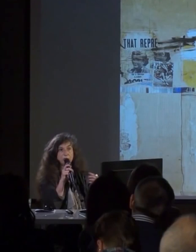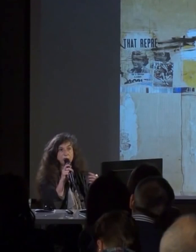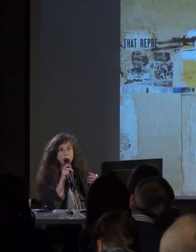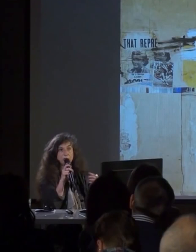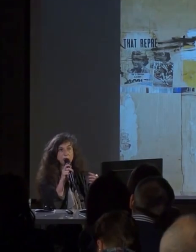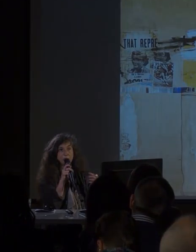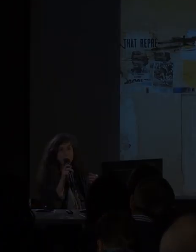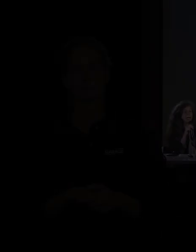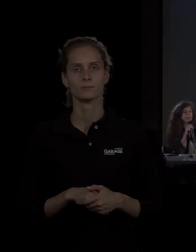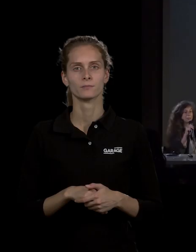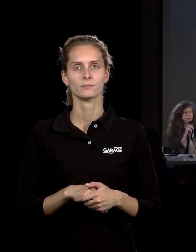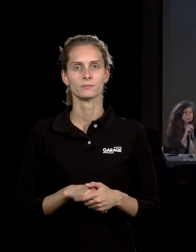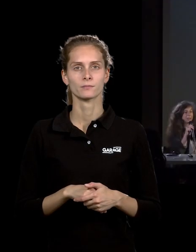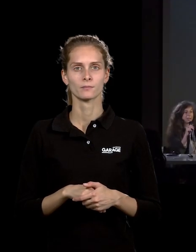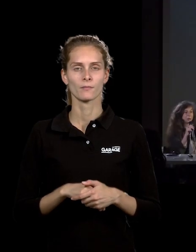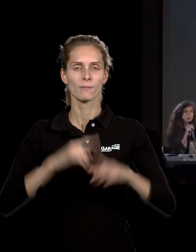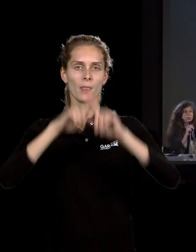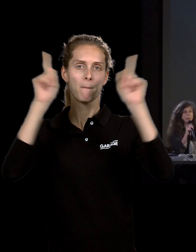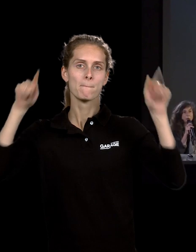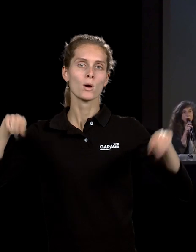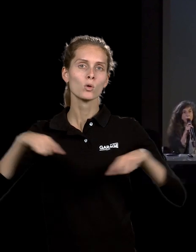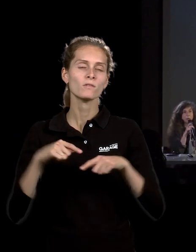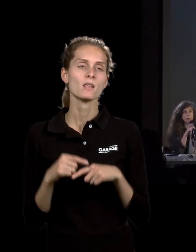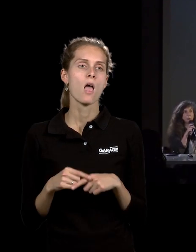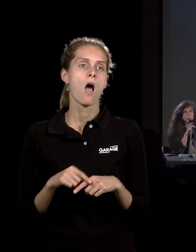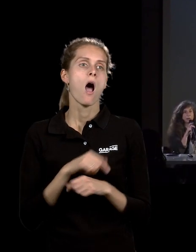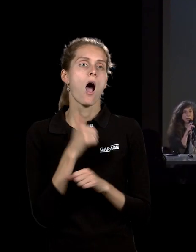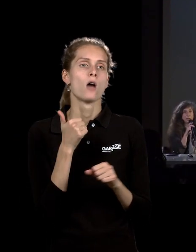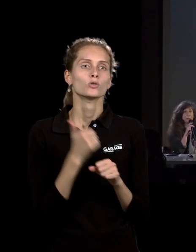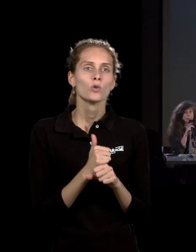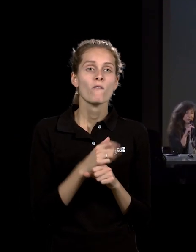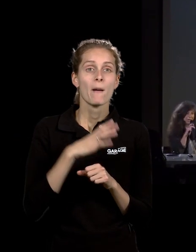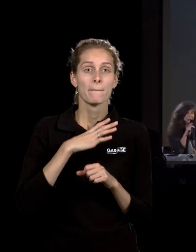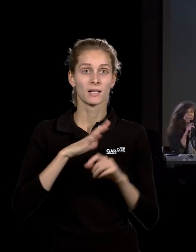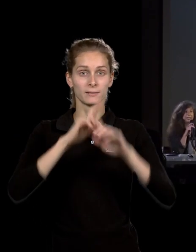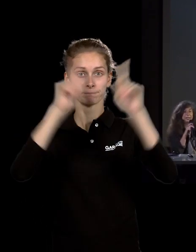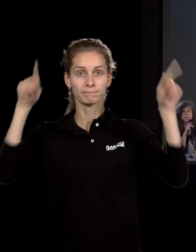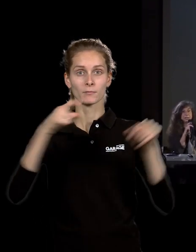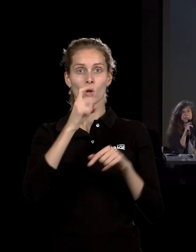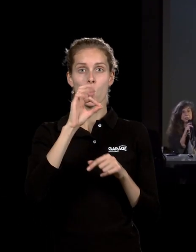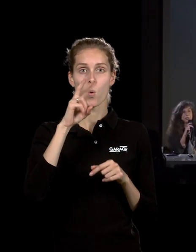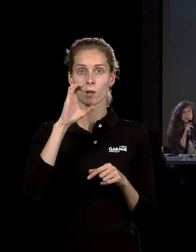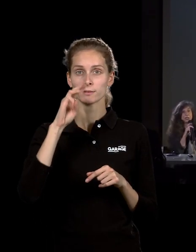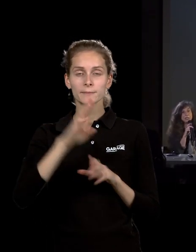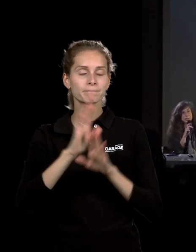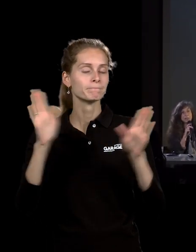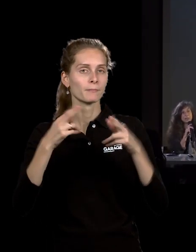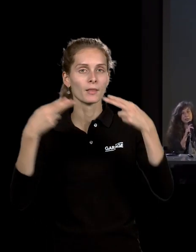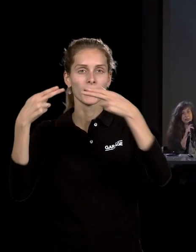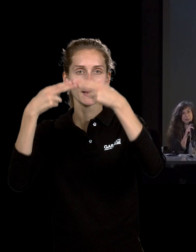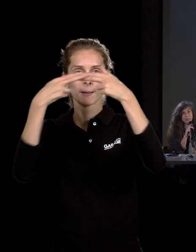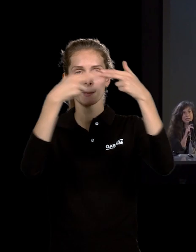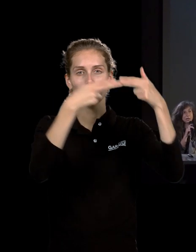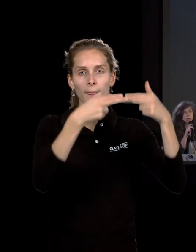и черного цветов. Произведение, основой для которого был не холст, а склеенные, покрашенные